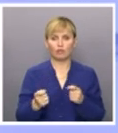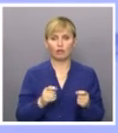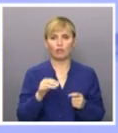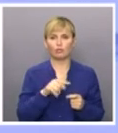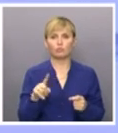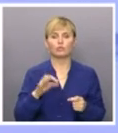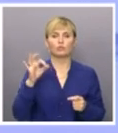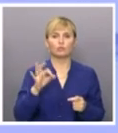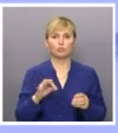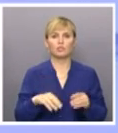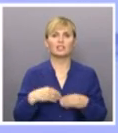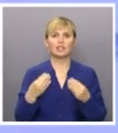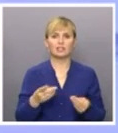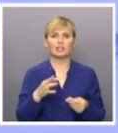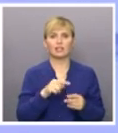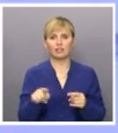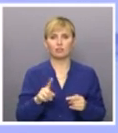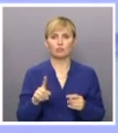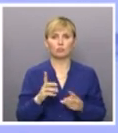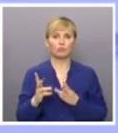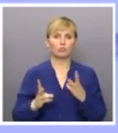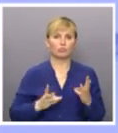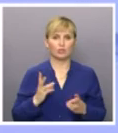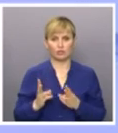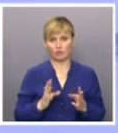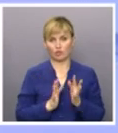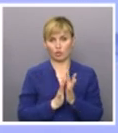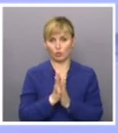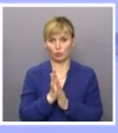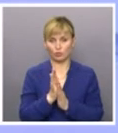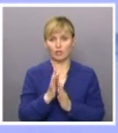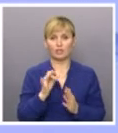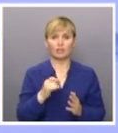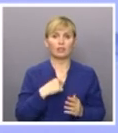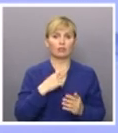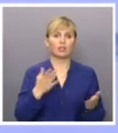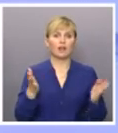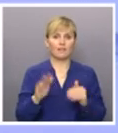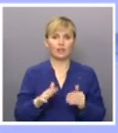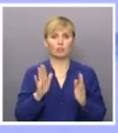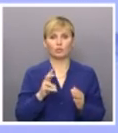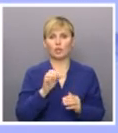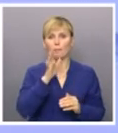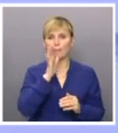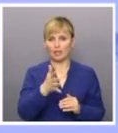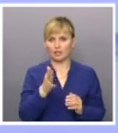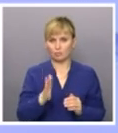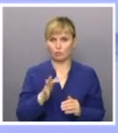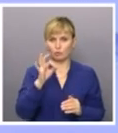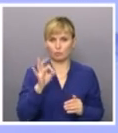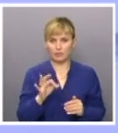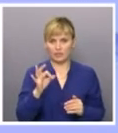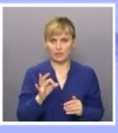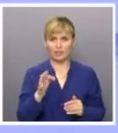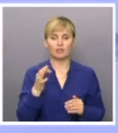что субсидии даются для того, чтобы стимулировать рост производства. Я говорю, ну давайте, пусть на 5 лет будут даны субсидии, и